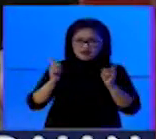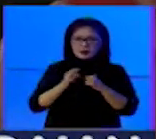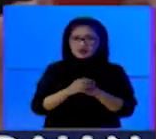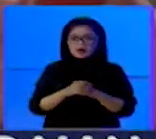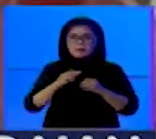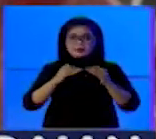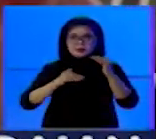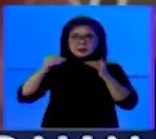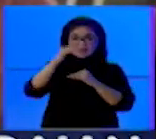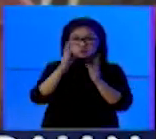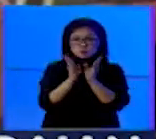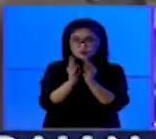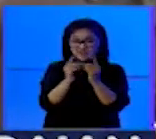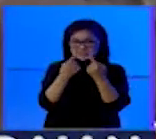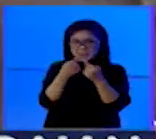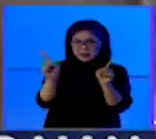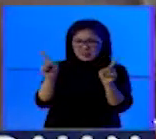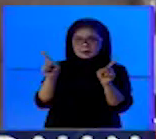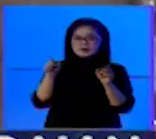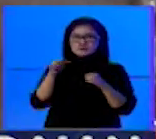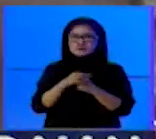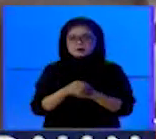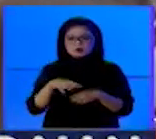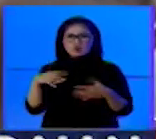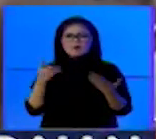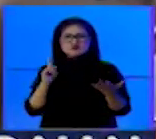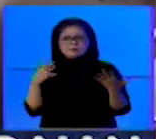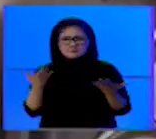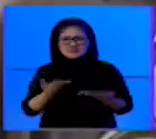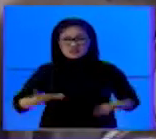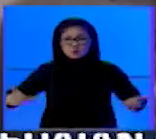Meningkatnya angka perceraian keluarga di Batang terjadi seiring pandemi COVID-19.